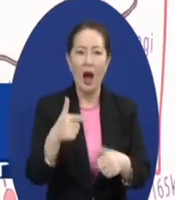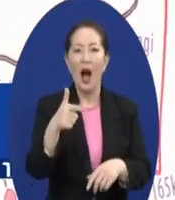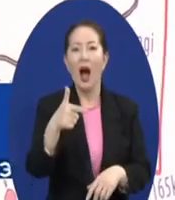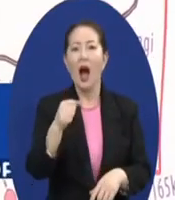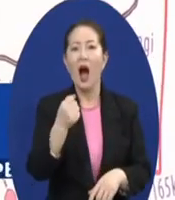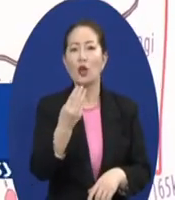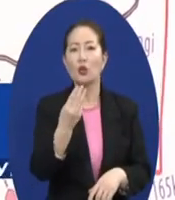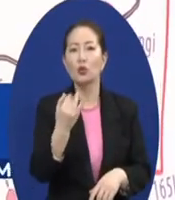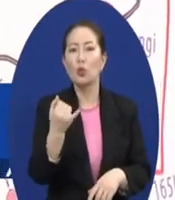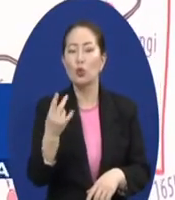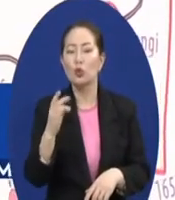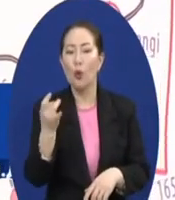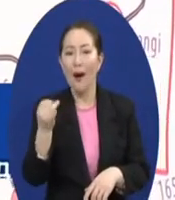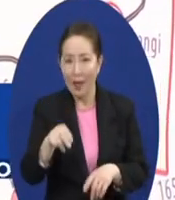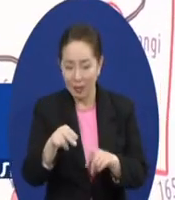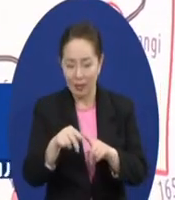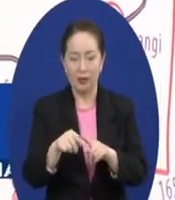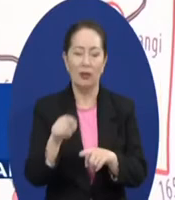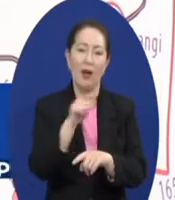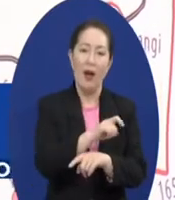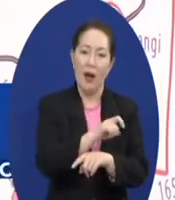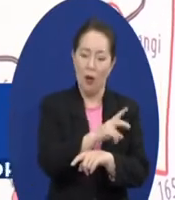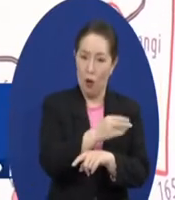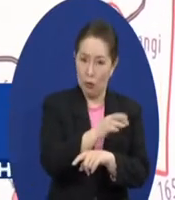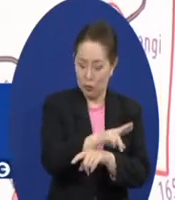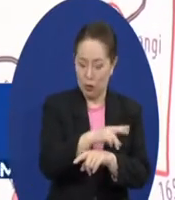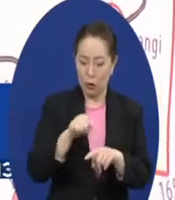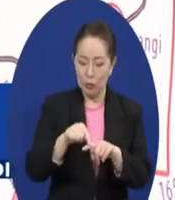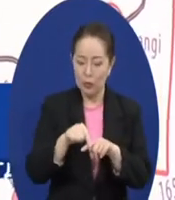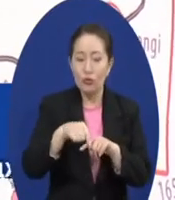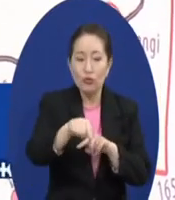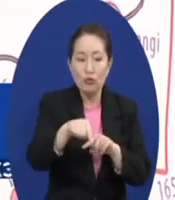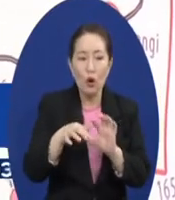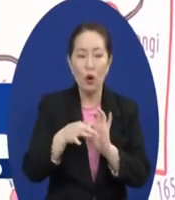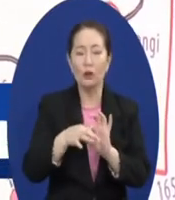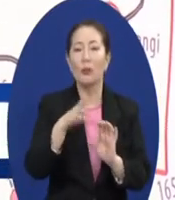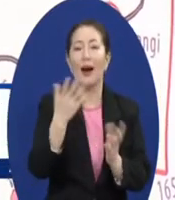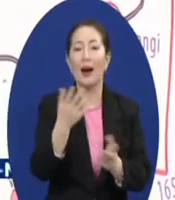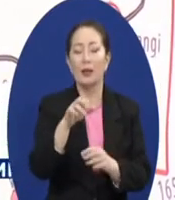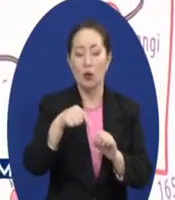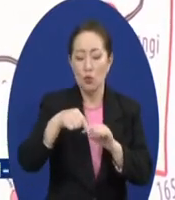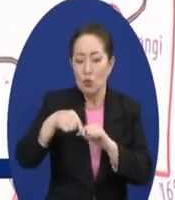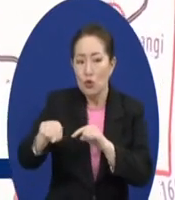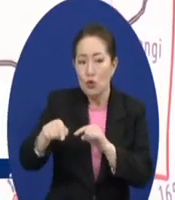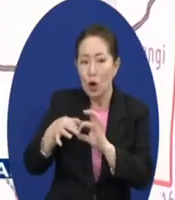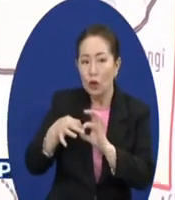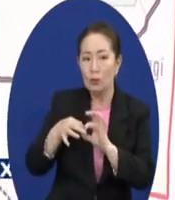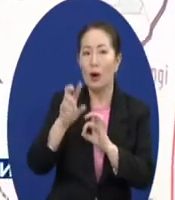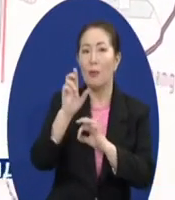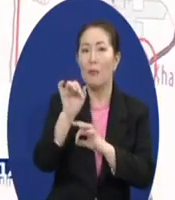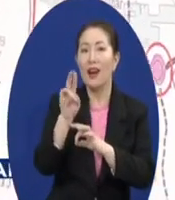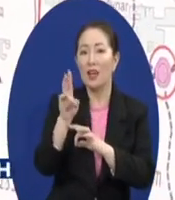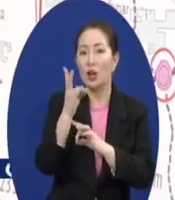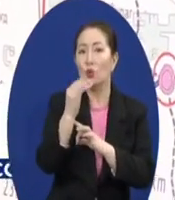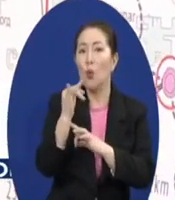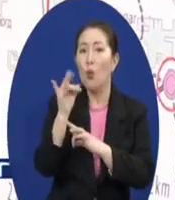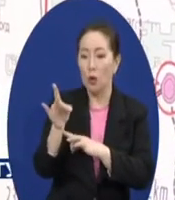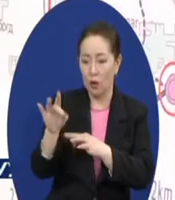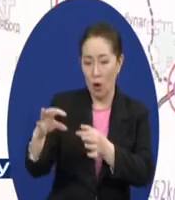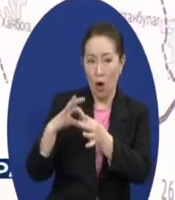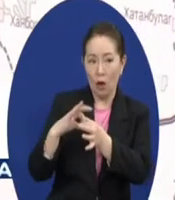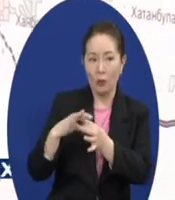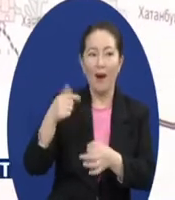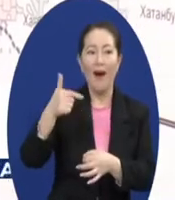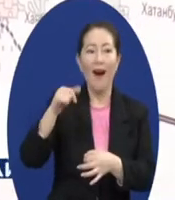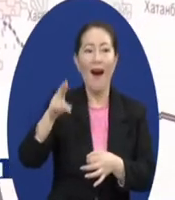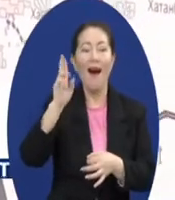бол зөвхөн одоо Баян Нуур аймагтай одоо холбогдож Баян Нуурт одоо холбогдлолтой байгаа гангийн компаниудтай